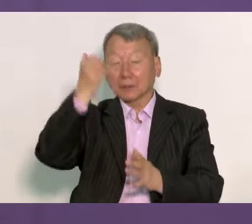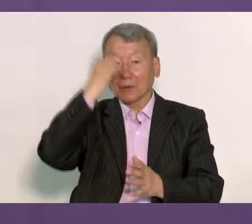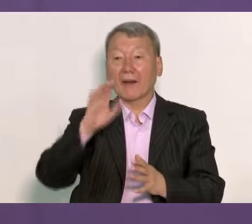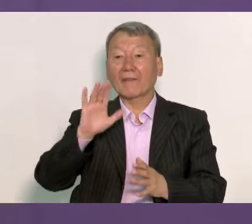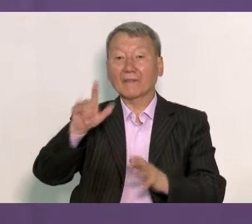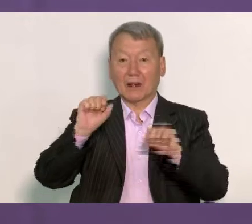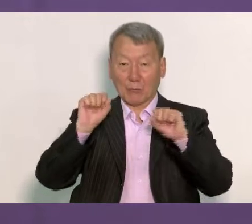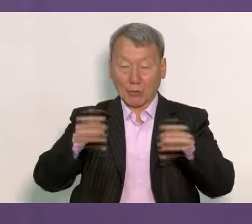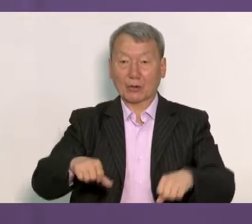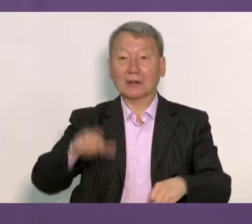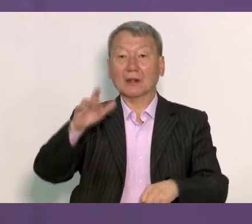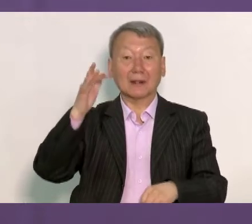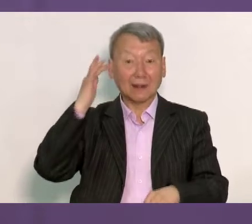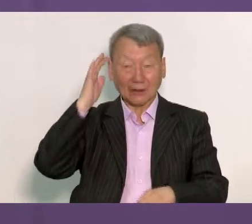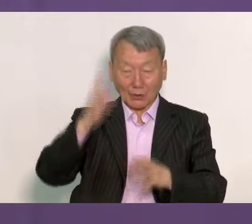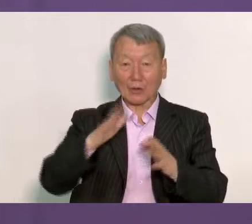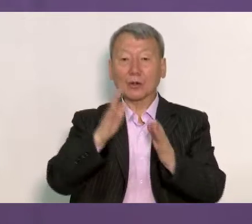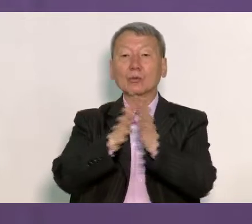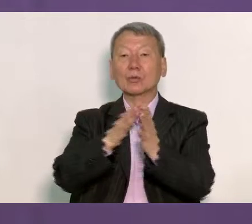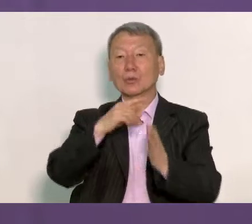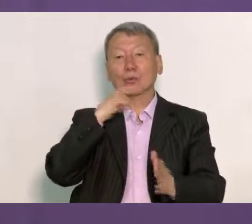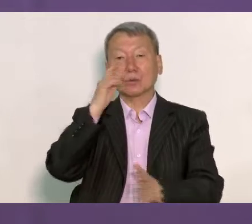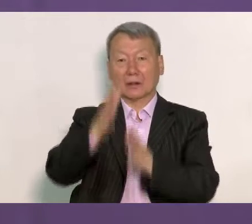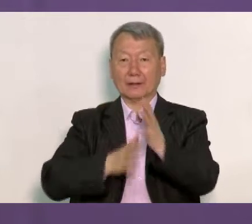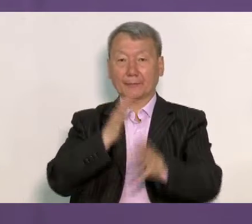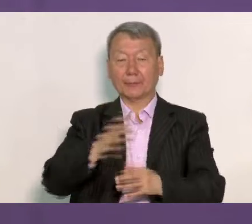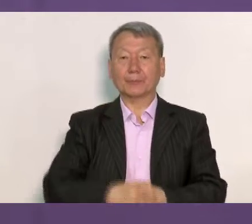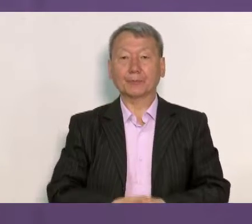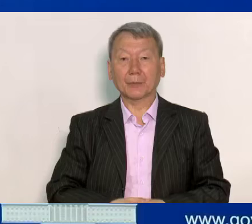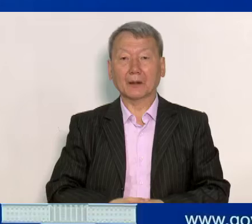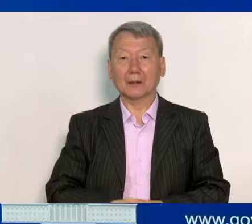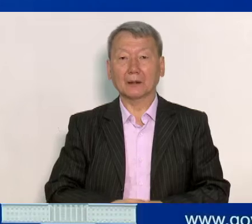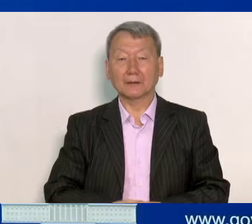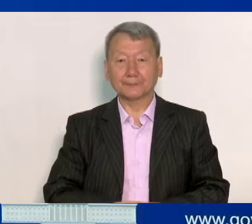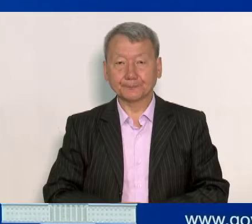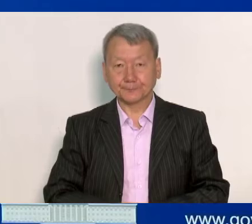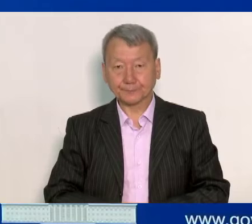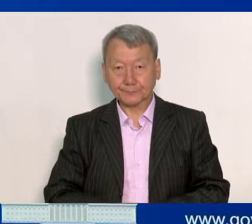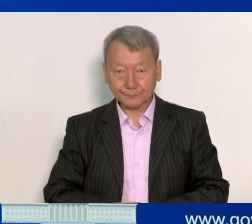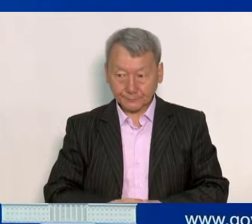Калысбек Туратбекович, мүмкүн болсо расмий тилде маалымат алсак.